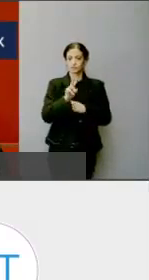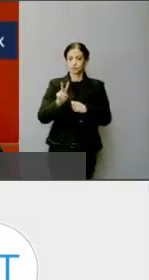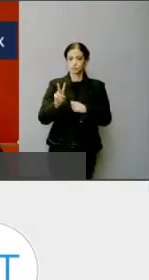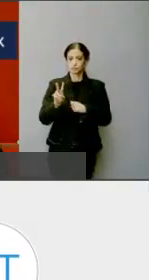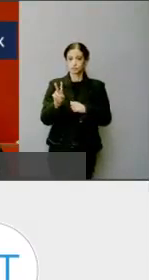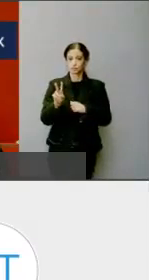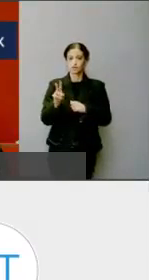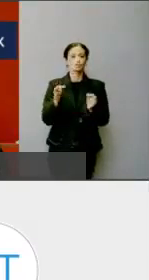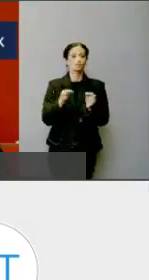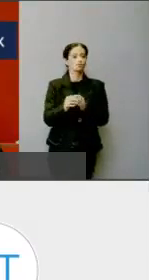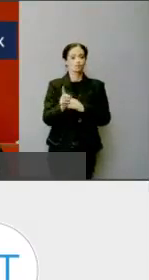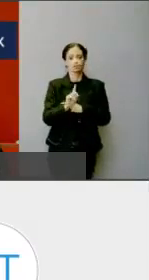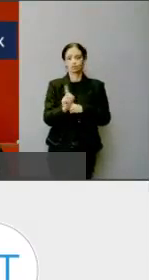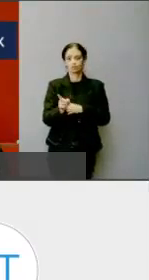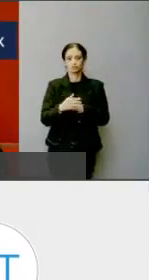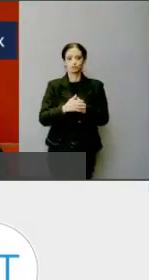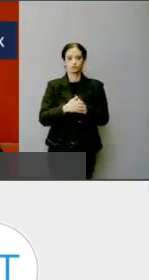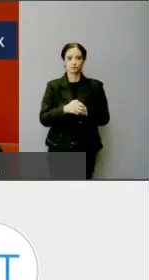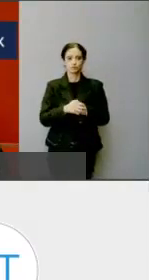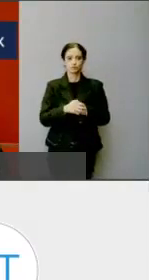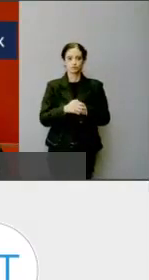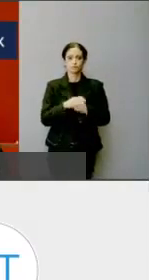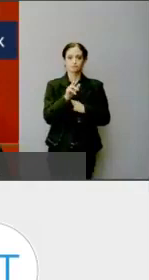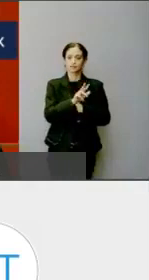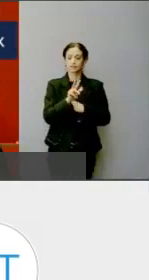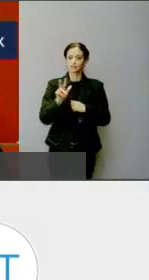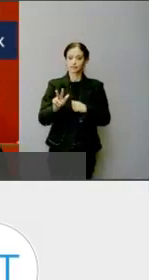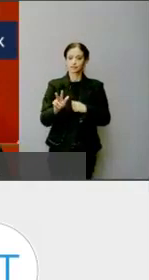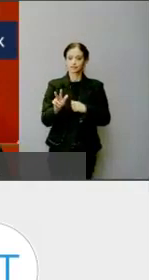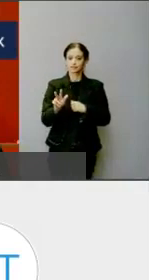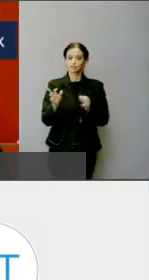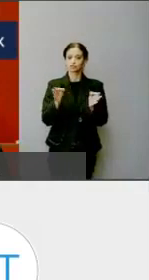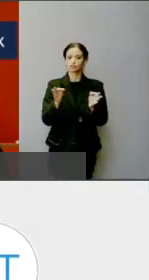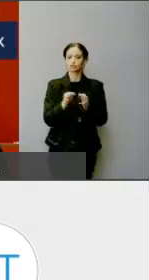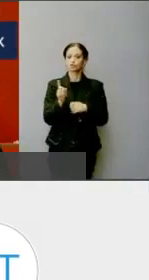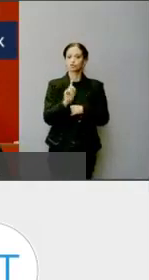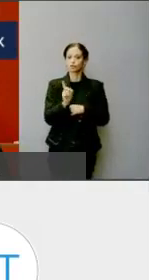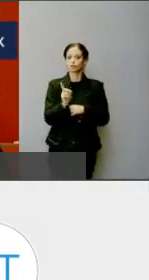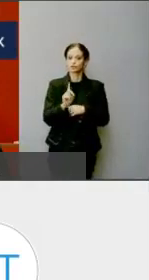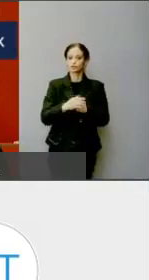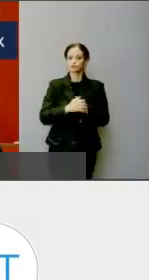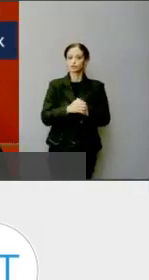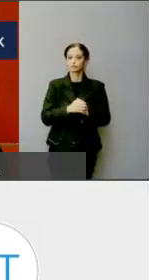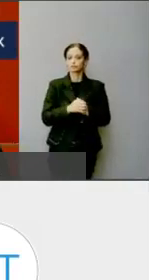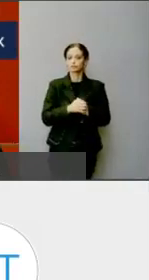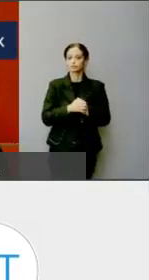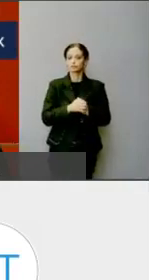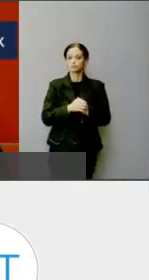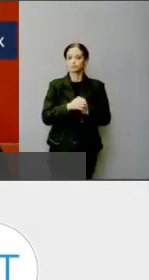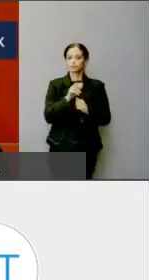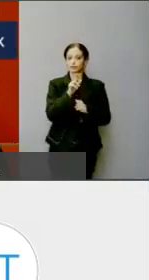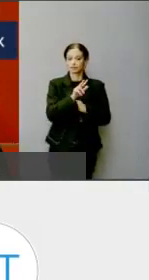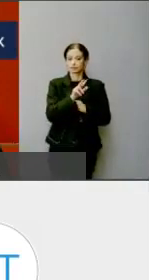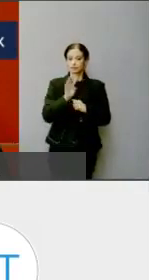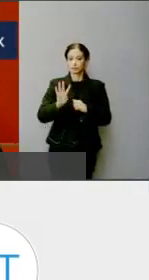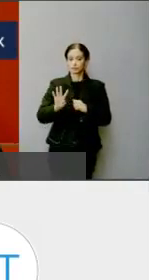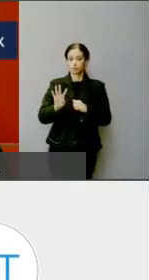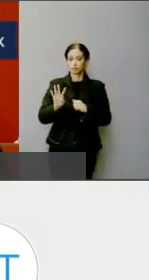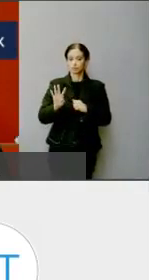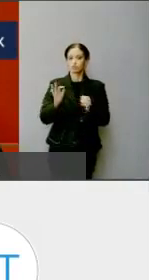non favorevole 33 non favorevole 34